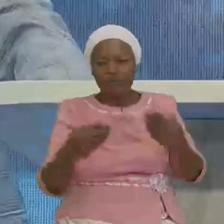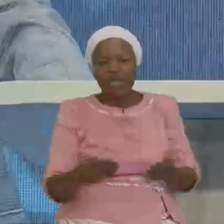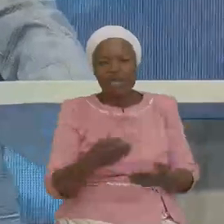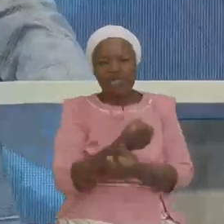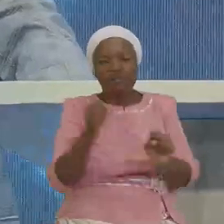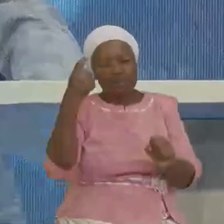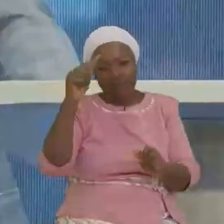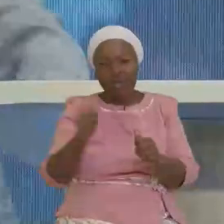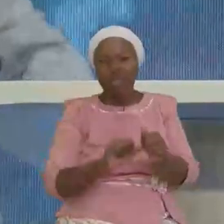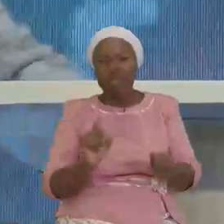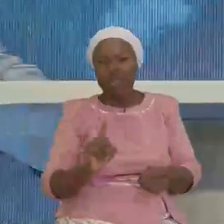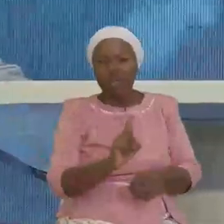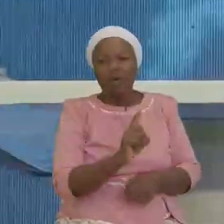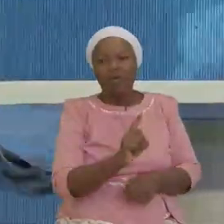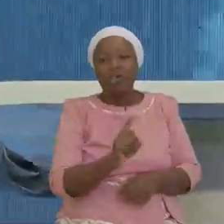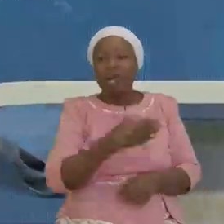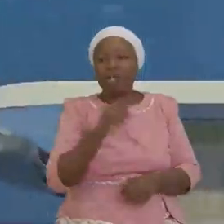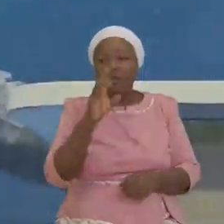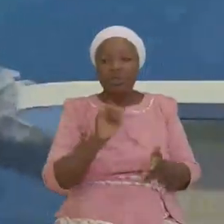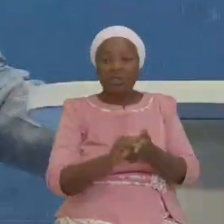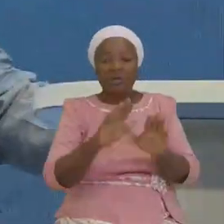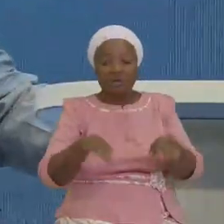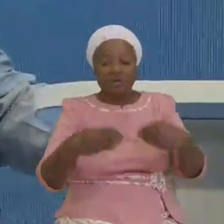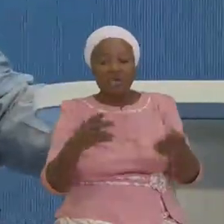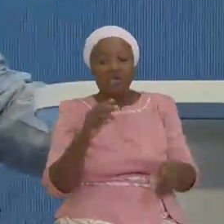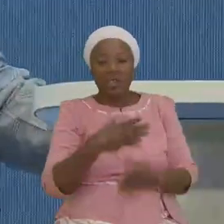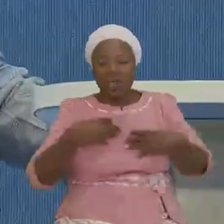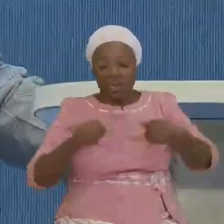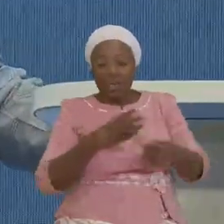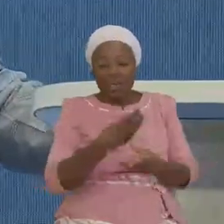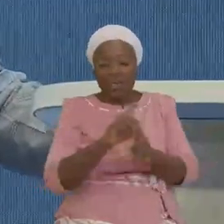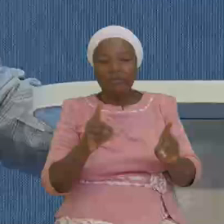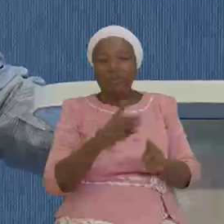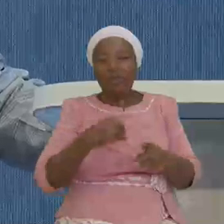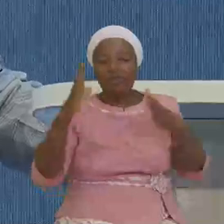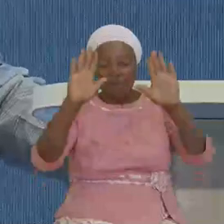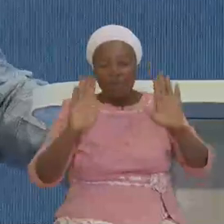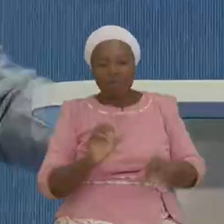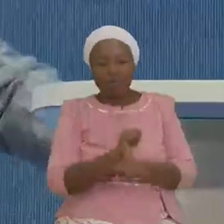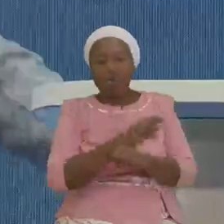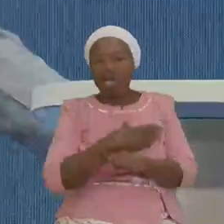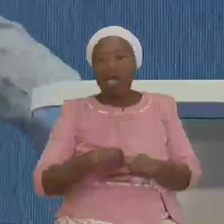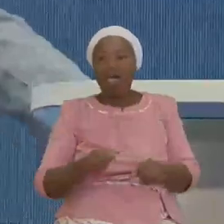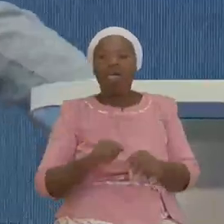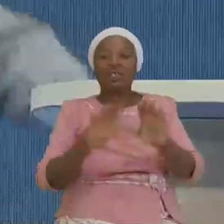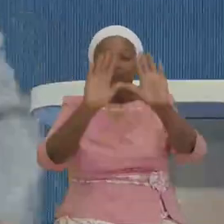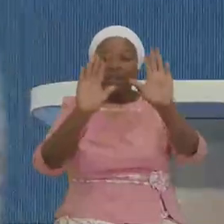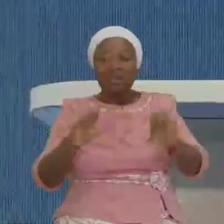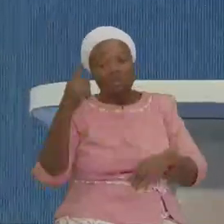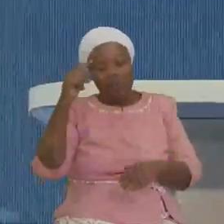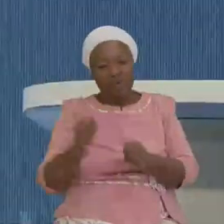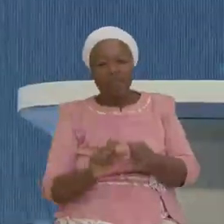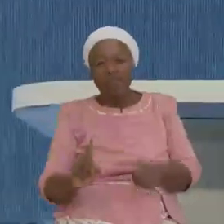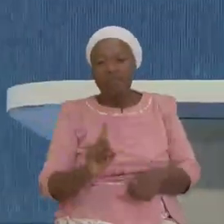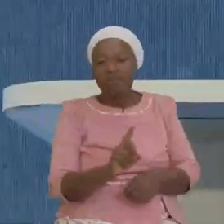nos dettes. Celui qui a pourvu le salut pour tout le monde. Celui qui a pourvu la guérison,